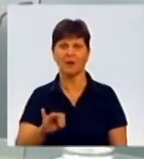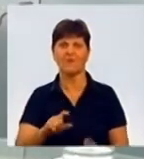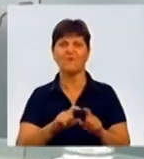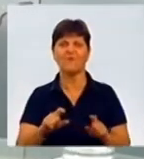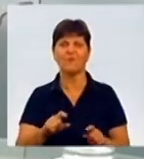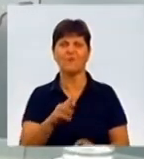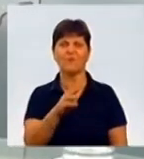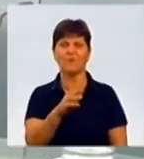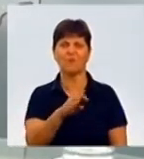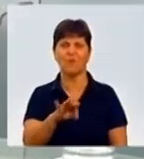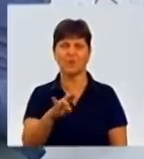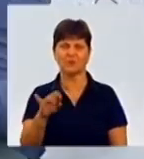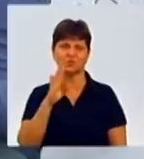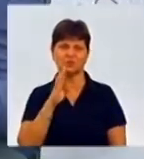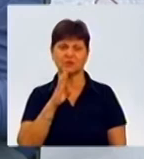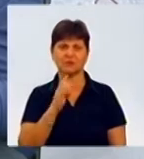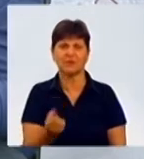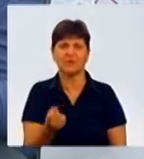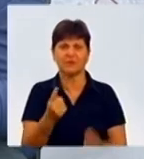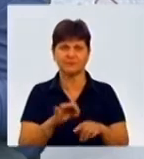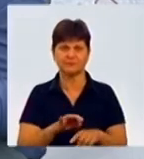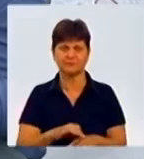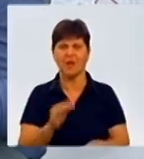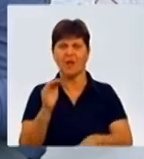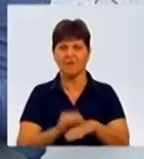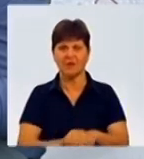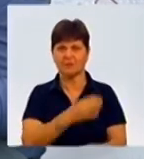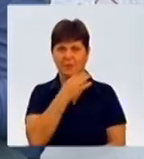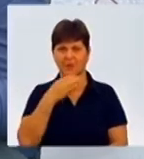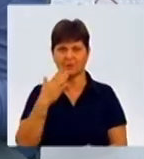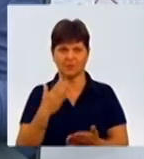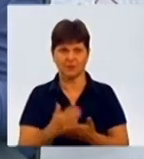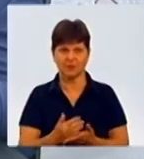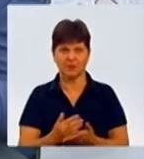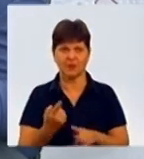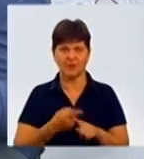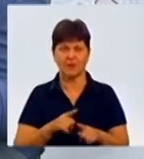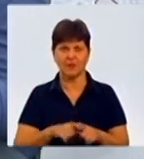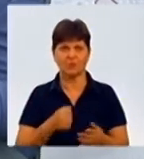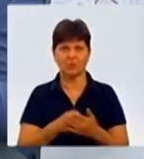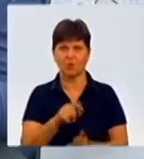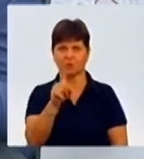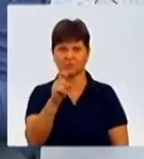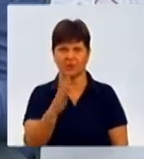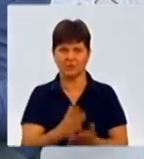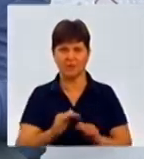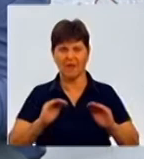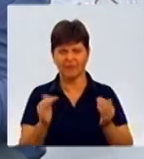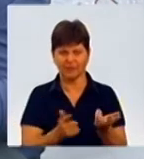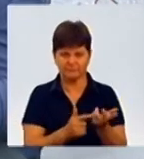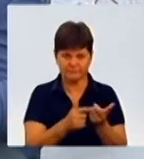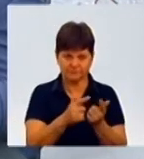виникнення пухлини? Що це за фактори? Факторів дуже багато. Різні автори виділяють їх до 100. Ми можемо тільки вкратце перечислити